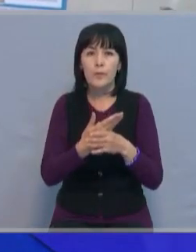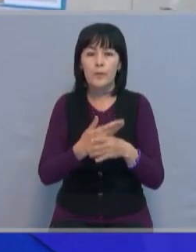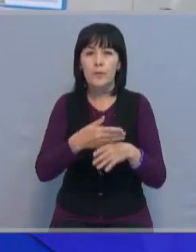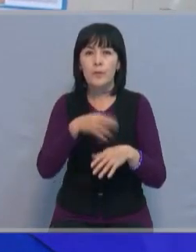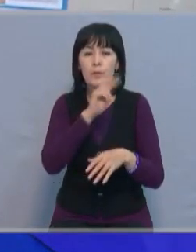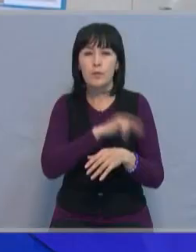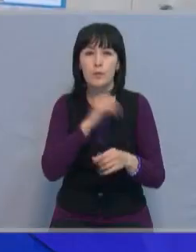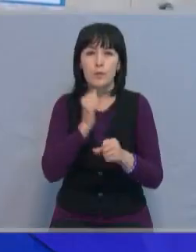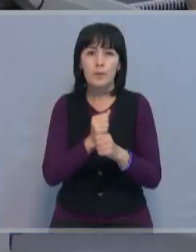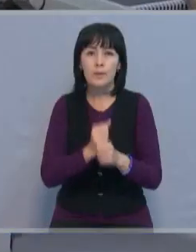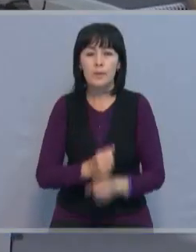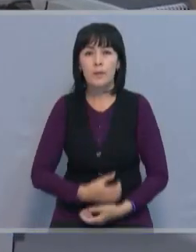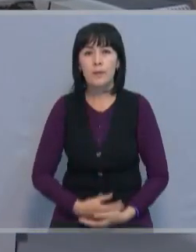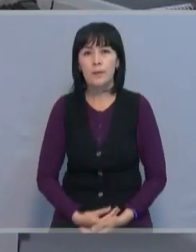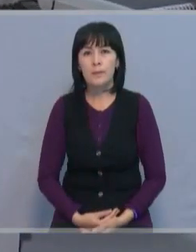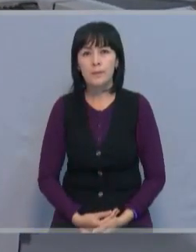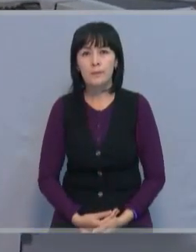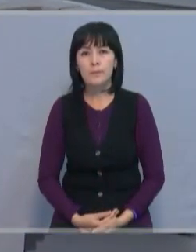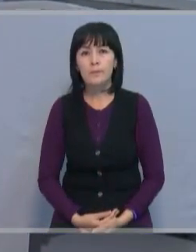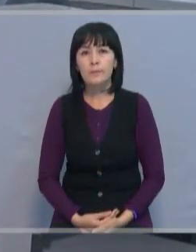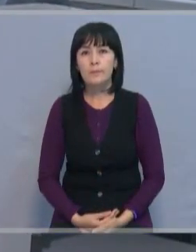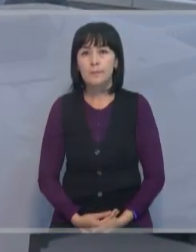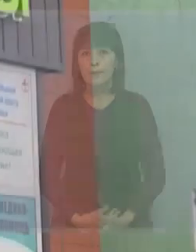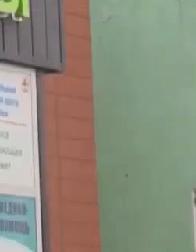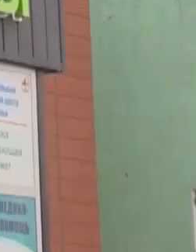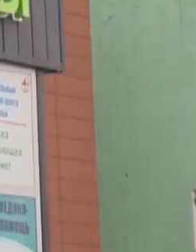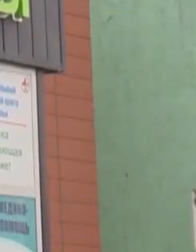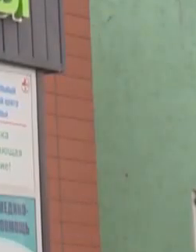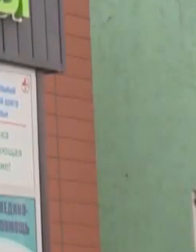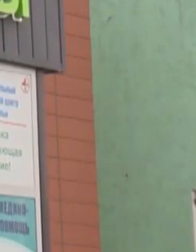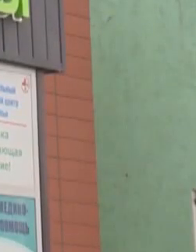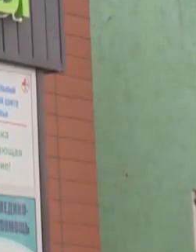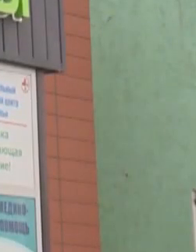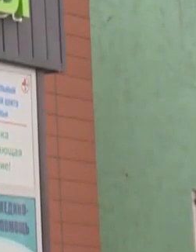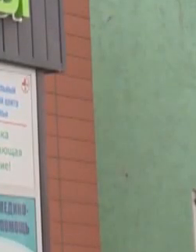аянбай еңбек етпек. Маржан Жорабай, Талғат Елеубеков, Рауан Тастабеков, жаңалықтар.